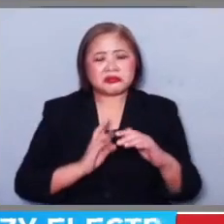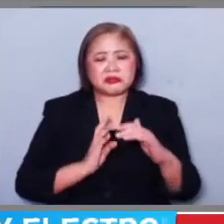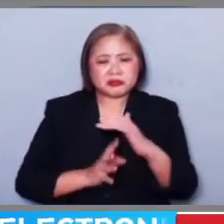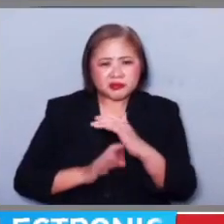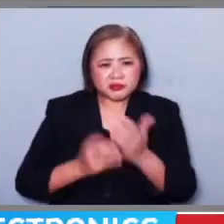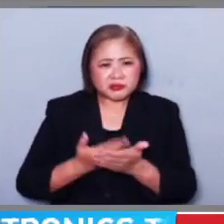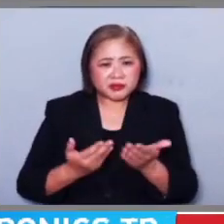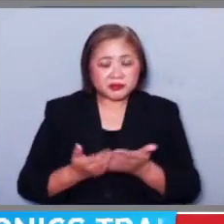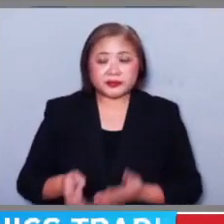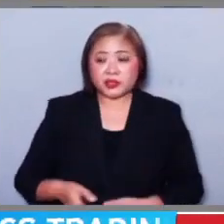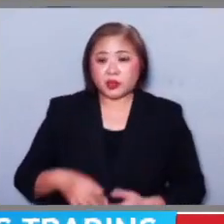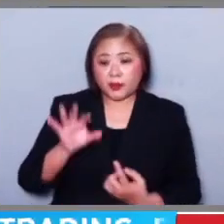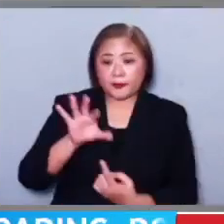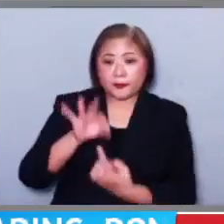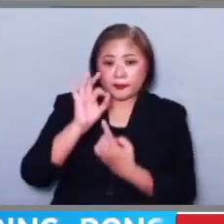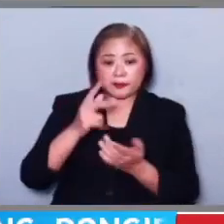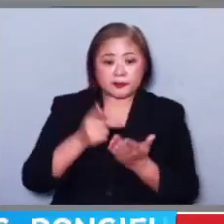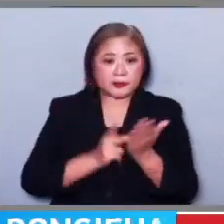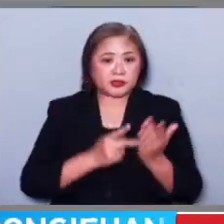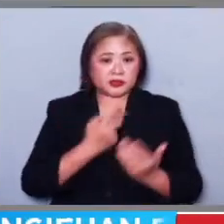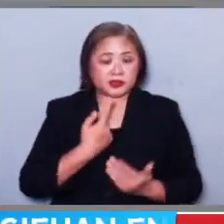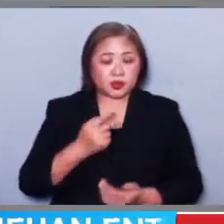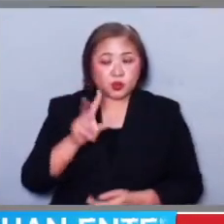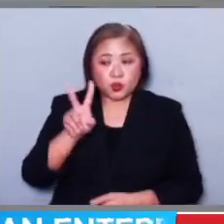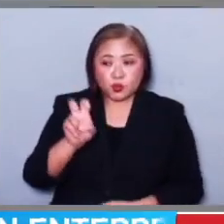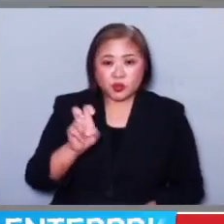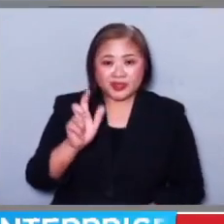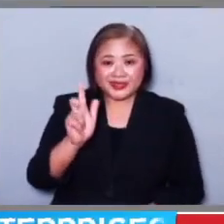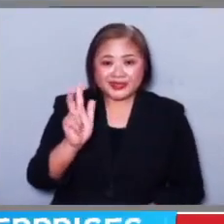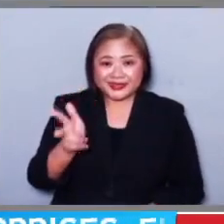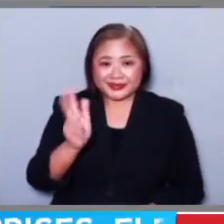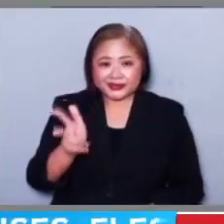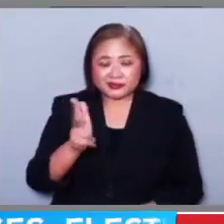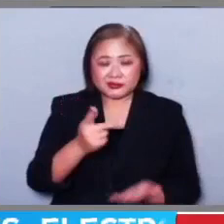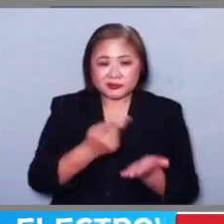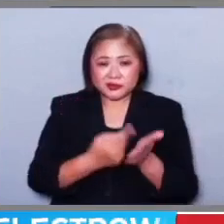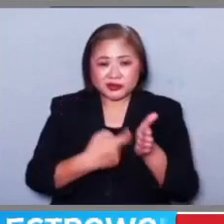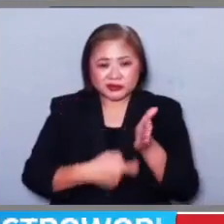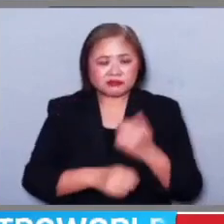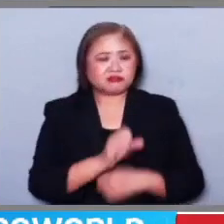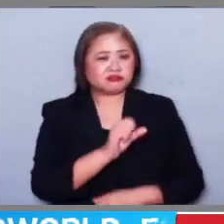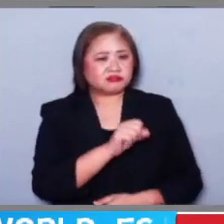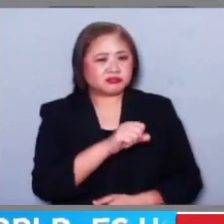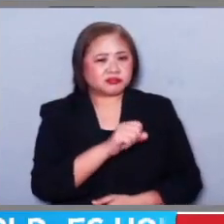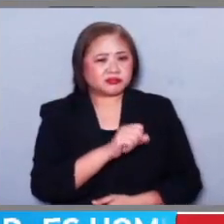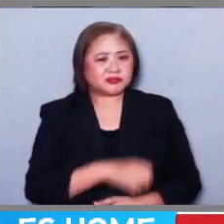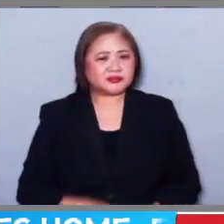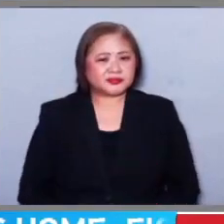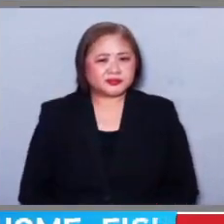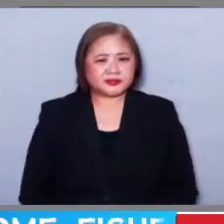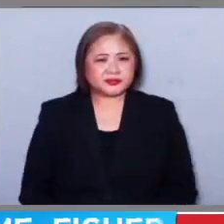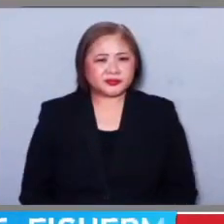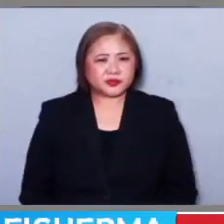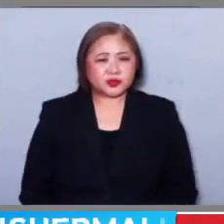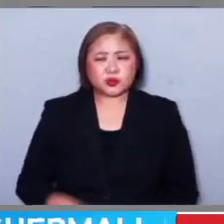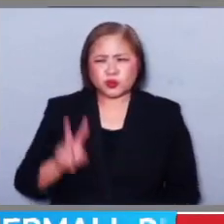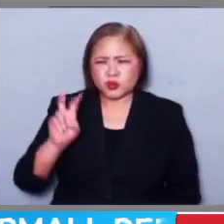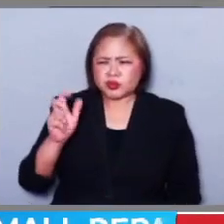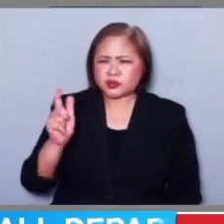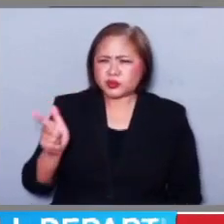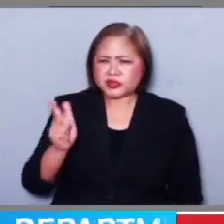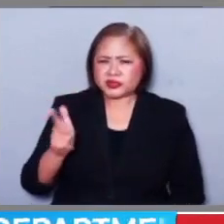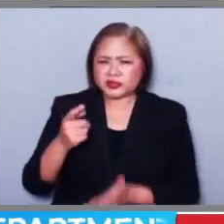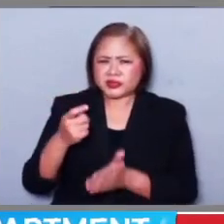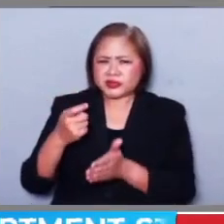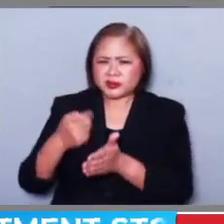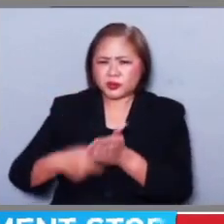nyo po, umaabot hanggang 230, sabi nyo? 230 sa punalit, 220. 220. Paano po yung mga suki